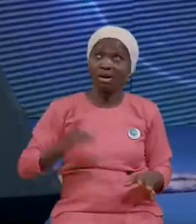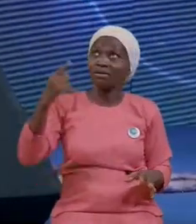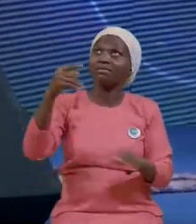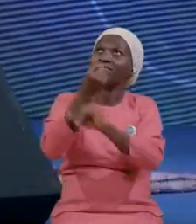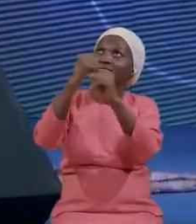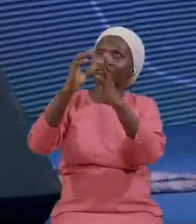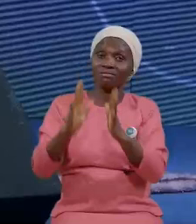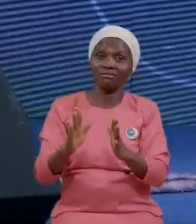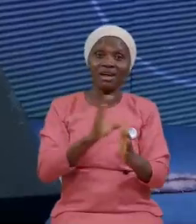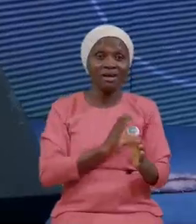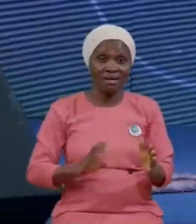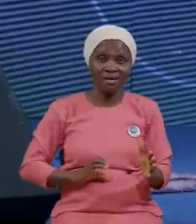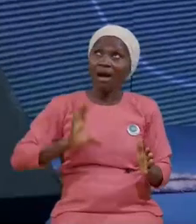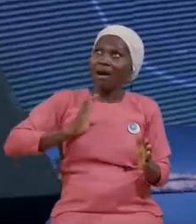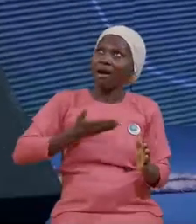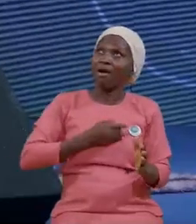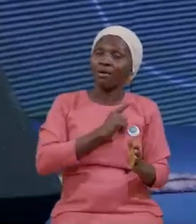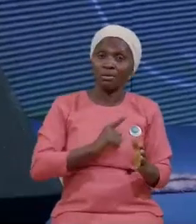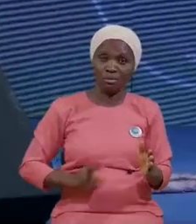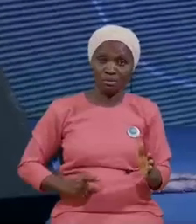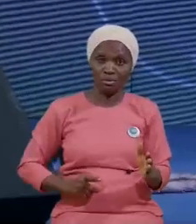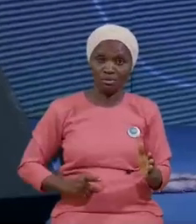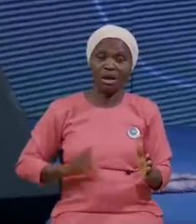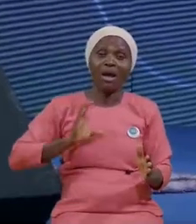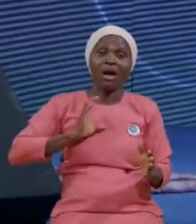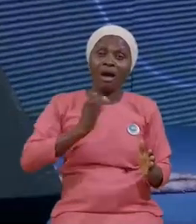notre Seigneur, notre avocat,